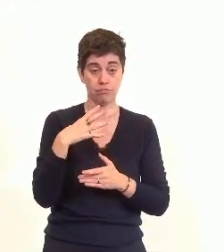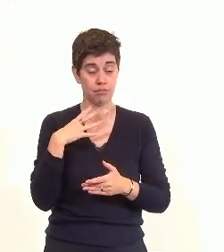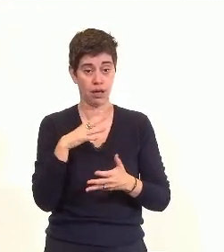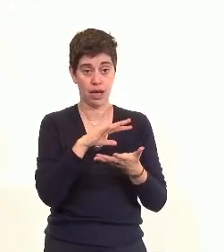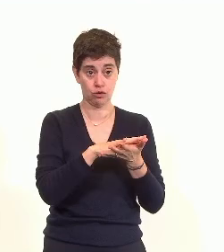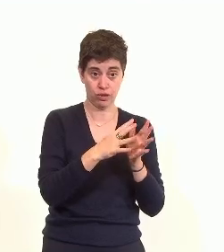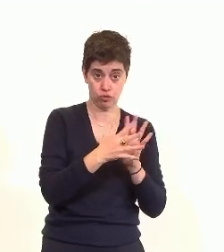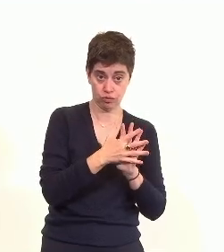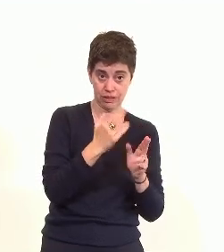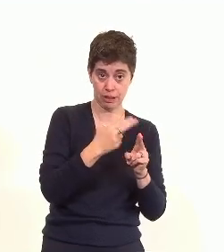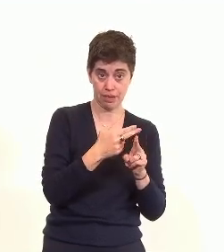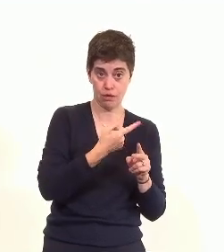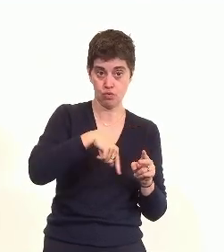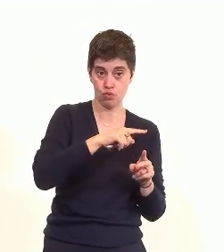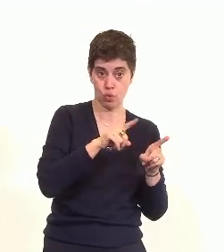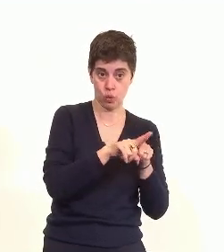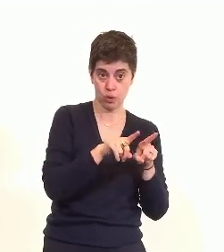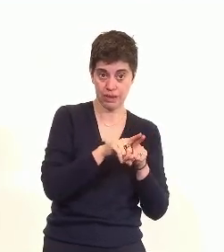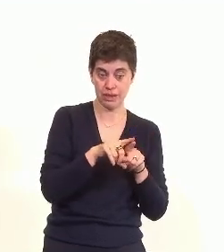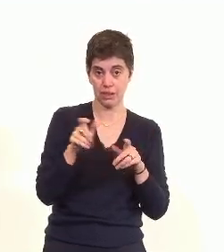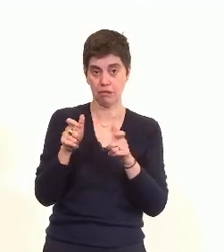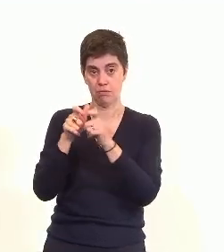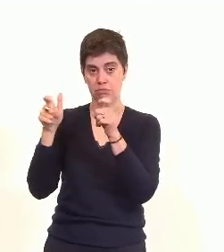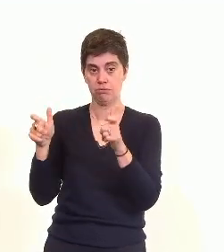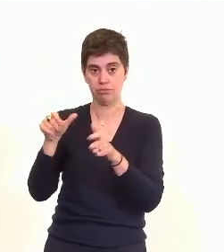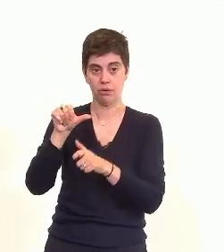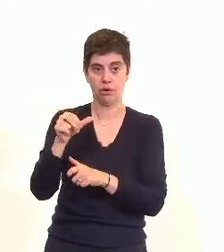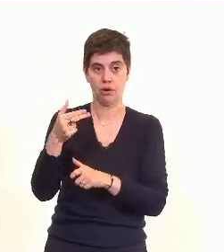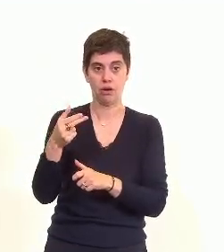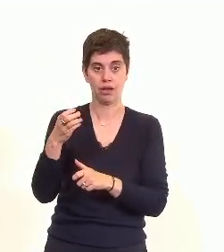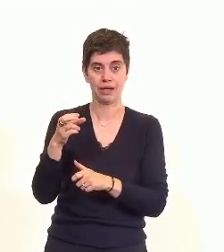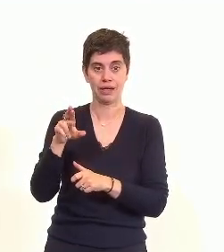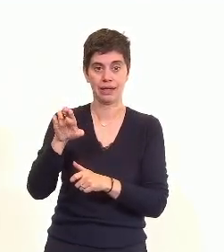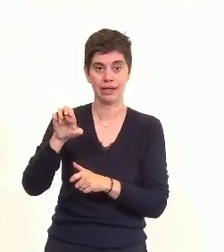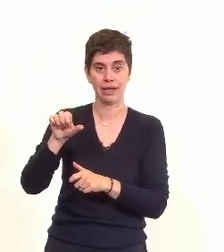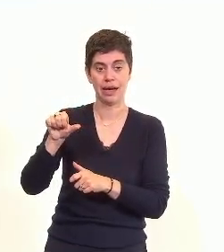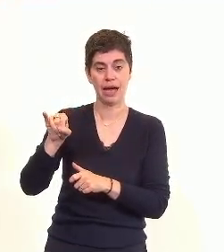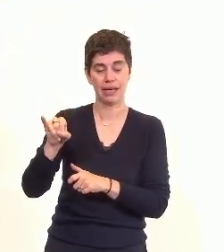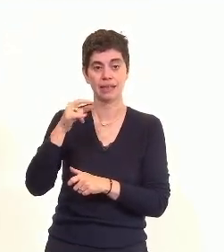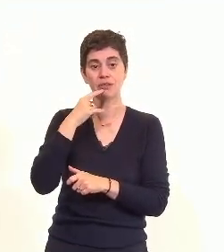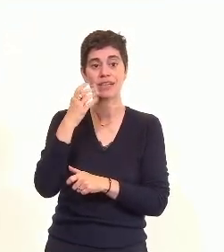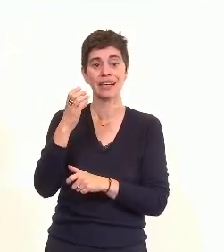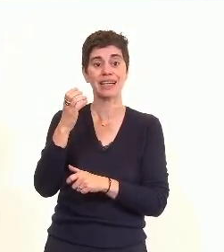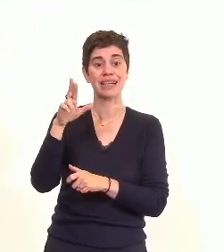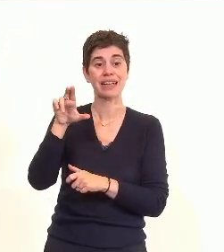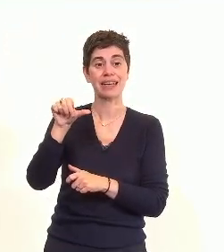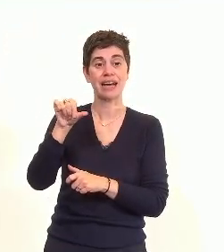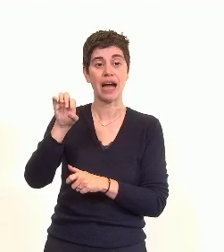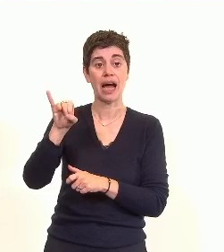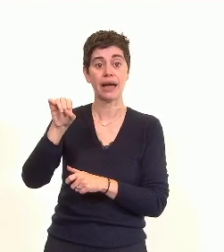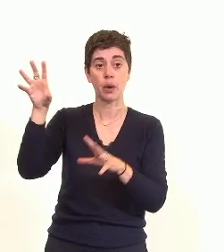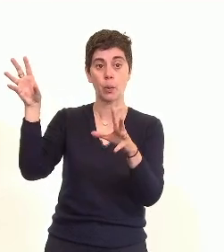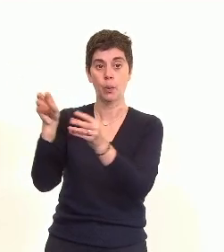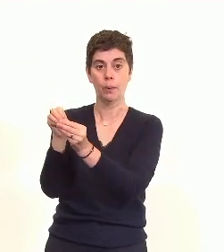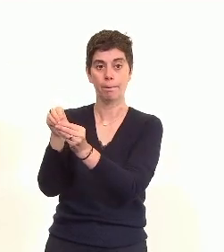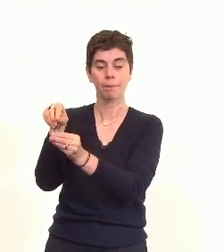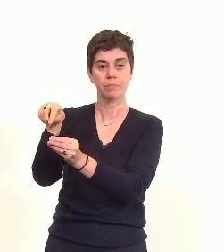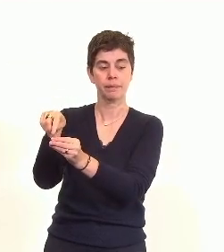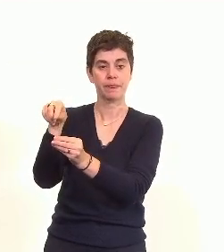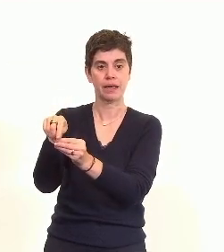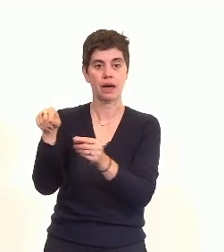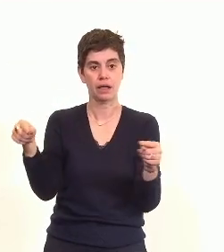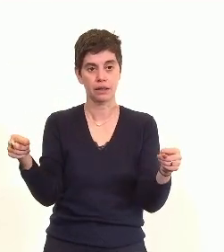aussi, et d'une structure, l'Ancréaï. L'Ancréaï, c'est la fédération de toutes les créailles. On a parlé pas mal au long de la journée, qui rayonne